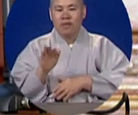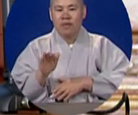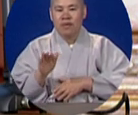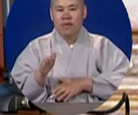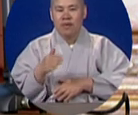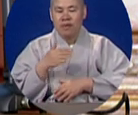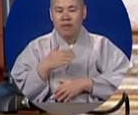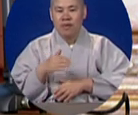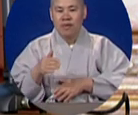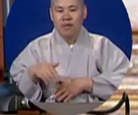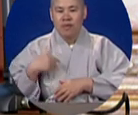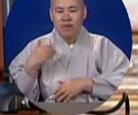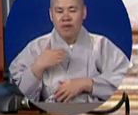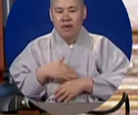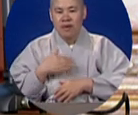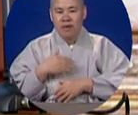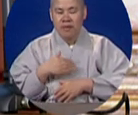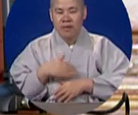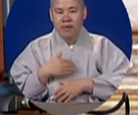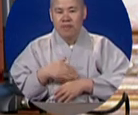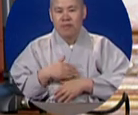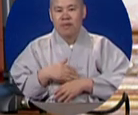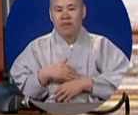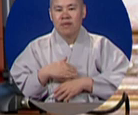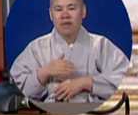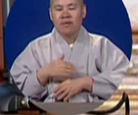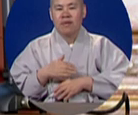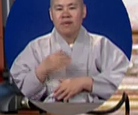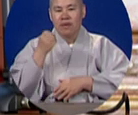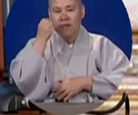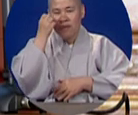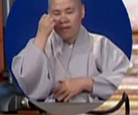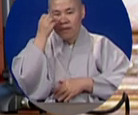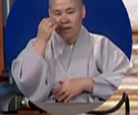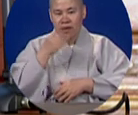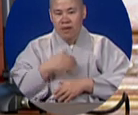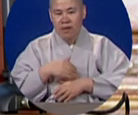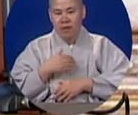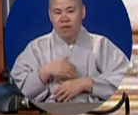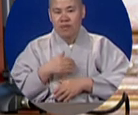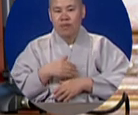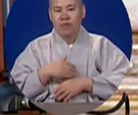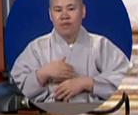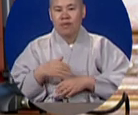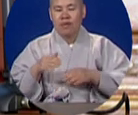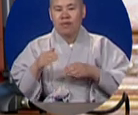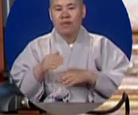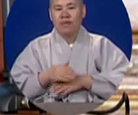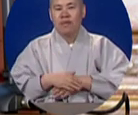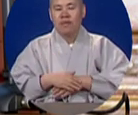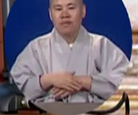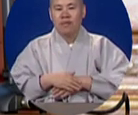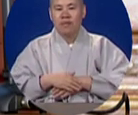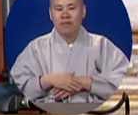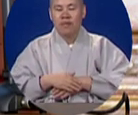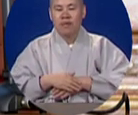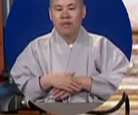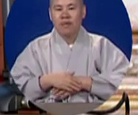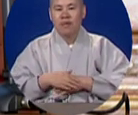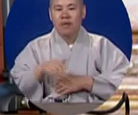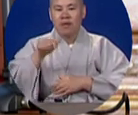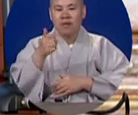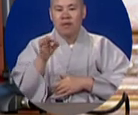알아요 영지 불메요 신령스럽게 알아서 이게 어둡지 않아요 그래서 어떻게 되냐